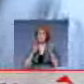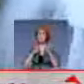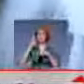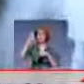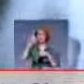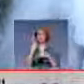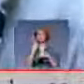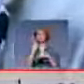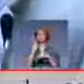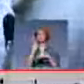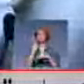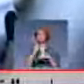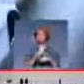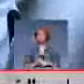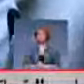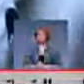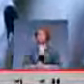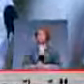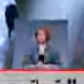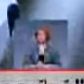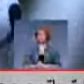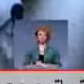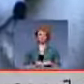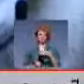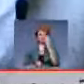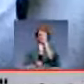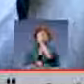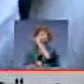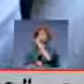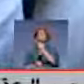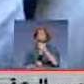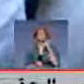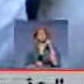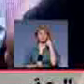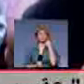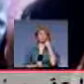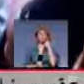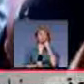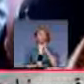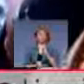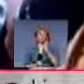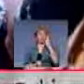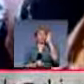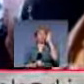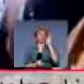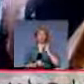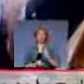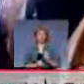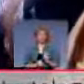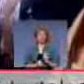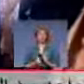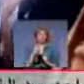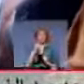هنبدا ازاي يا شيخ عمرو وشيخ يوسف؟ احنا برضك هنبص بصه ويعني هنستفرد باهل البيت شويه. طيب هننزل يعني كام سؤال خاص